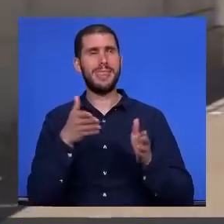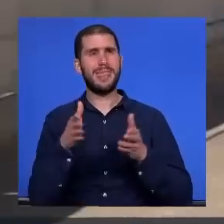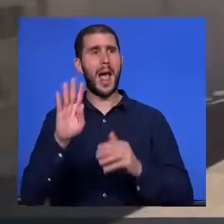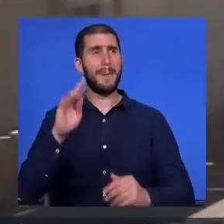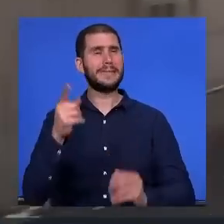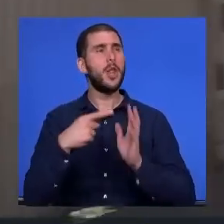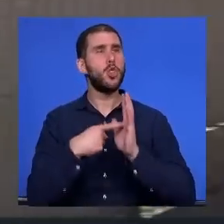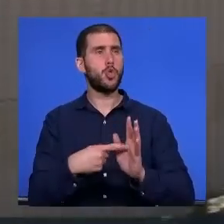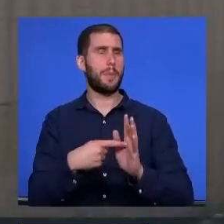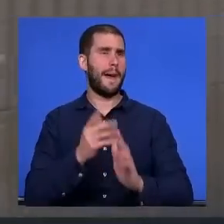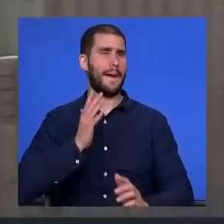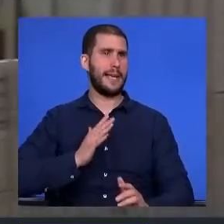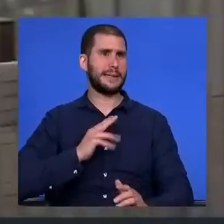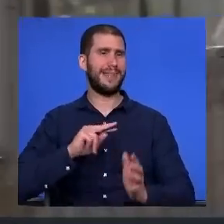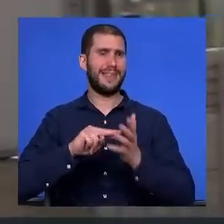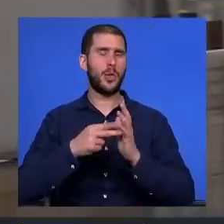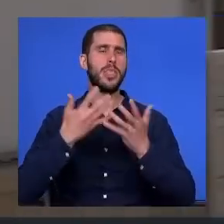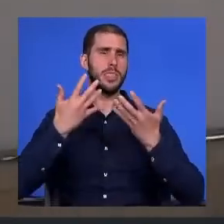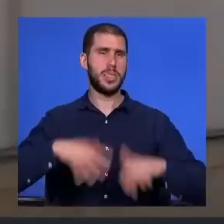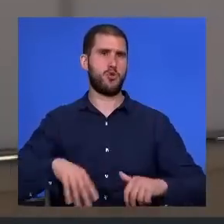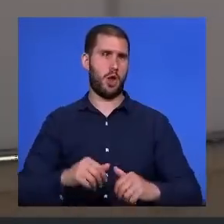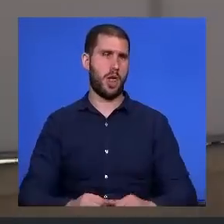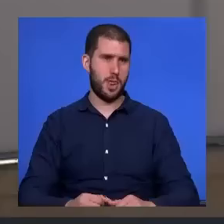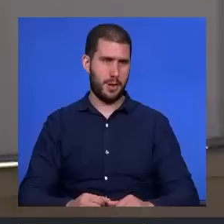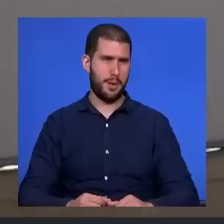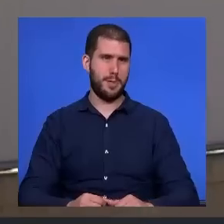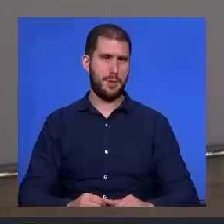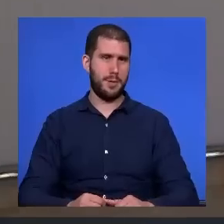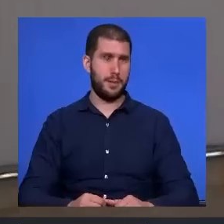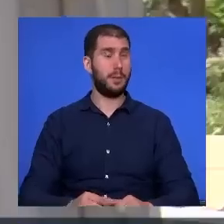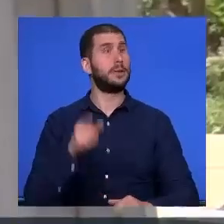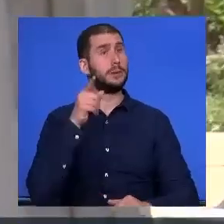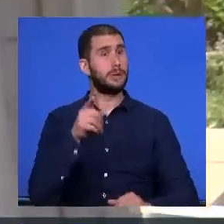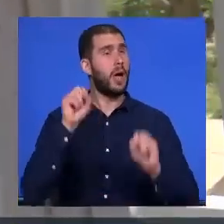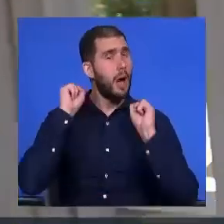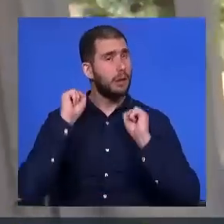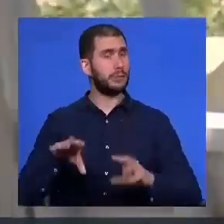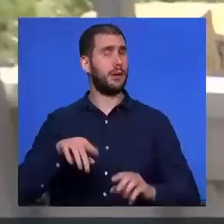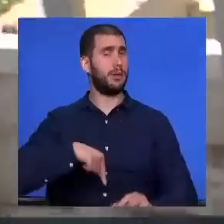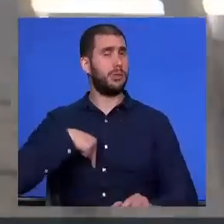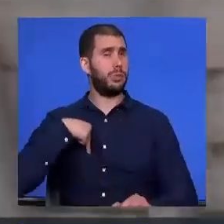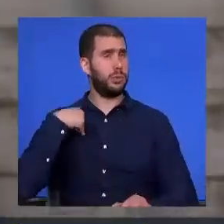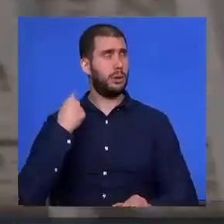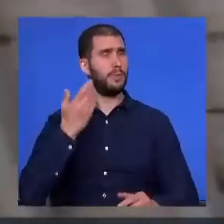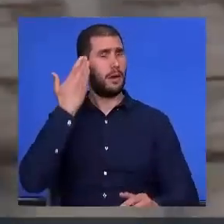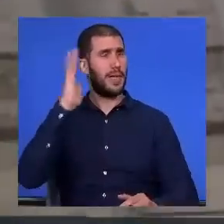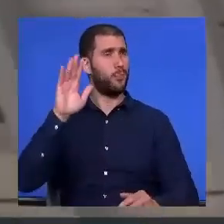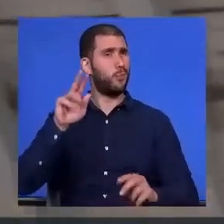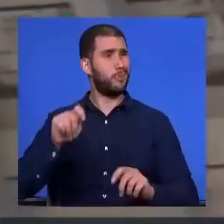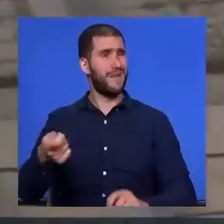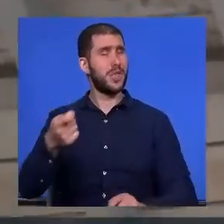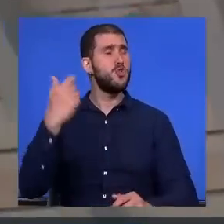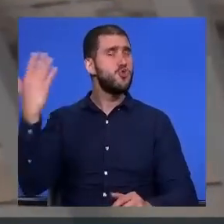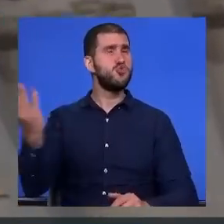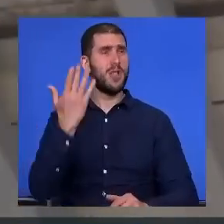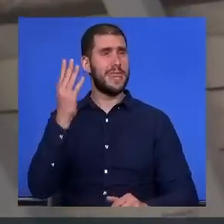דוגמה ממש קלאסית לתכנון כושל. מדובר בהזנחה ממושכת ובהתעלמות מכוונת של שנים